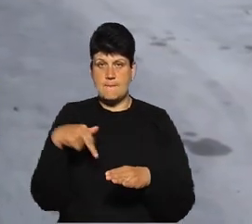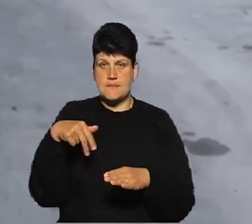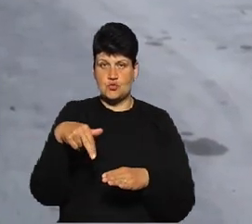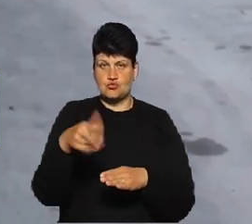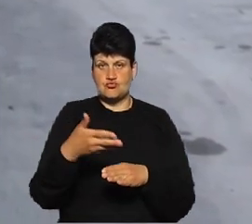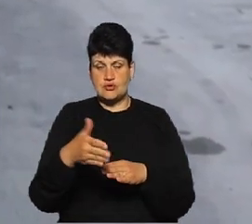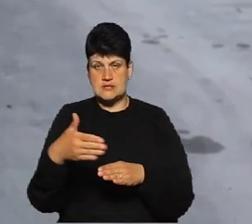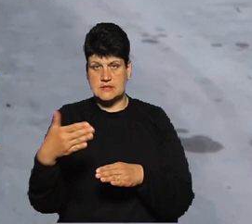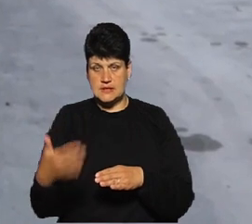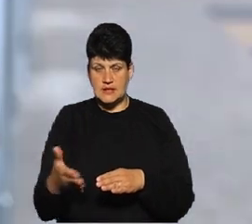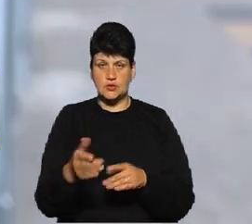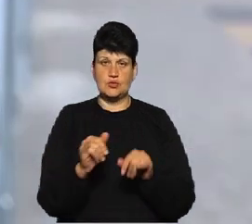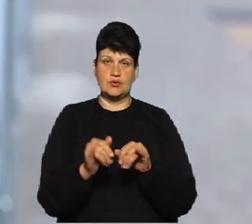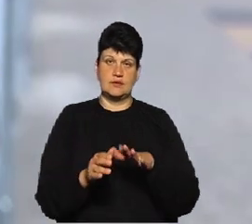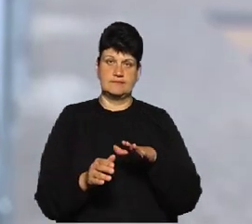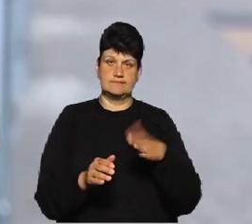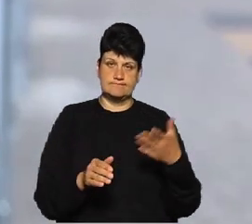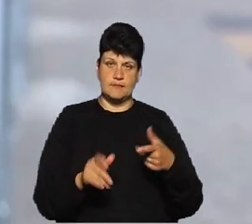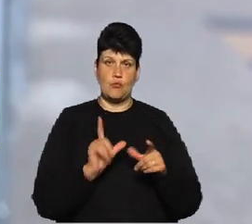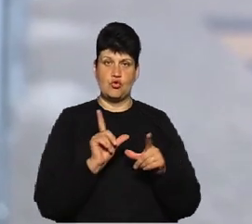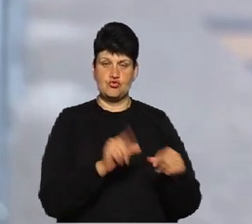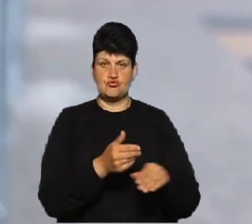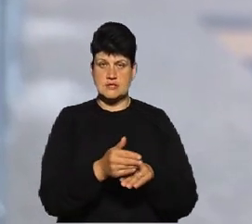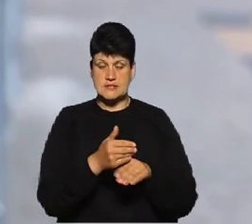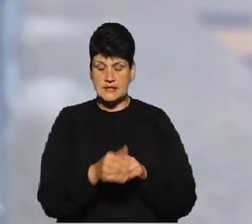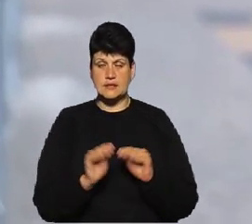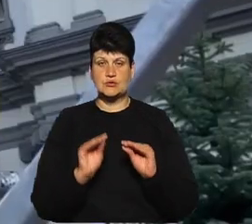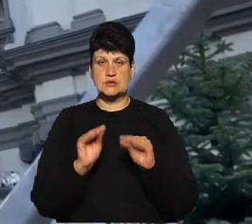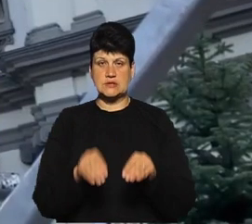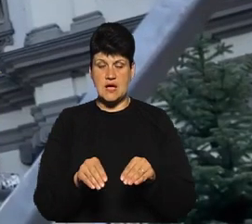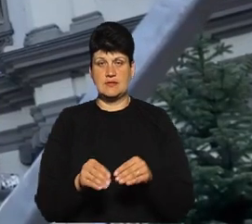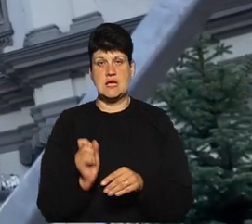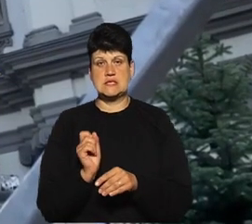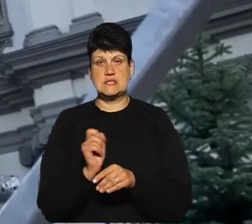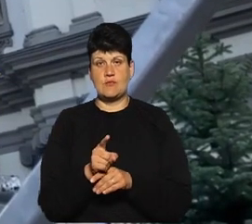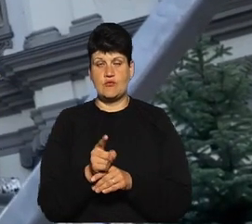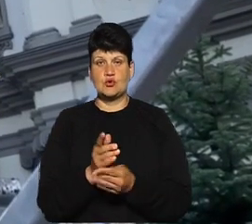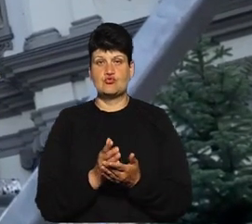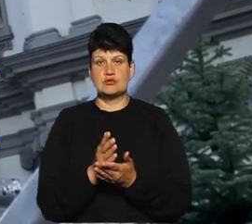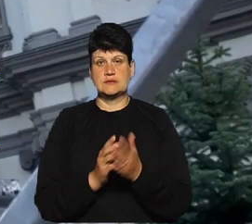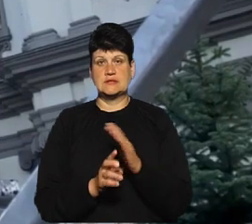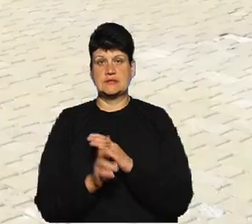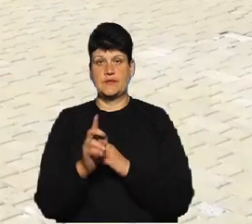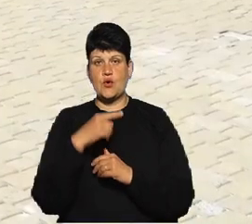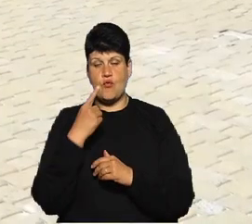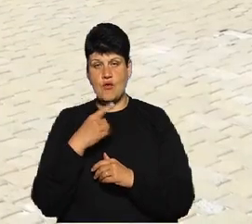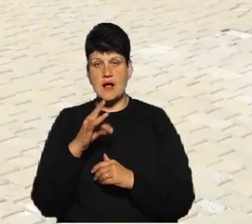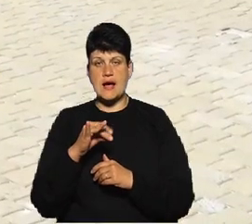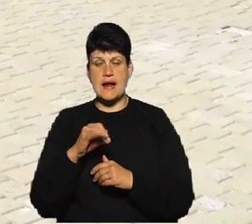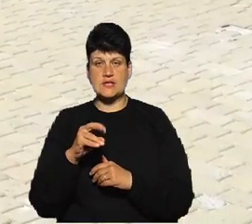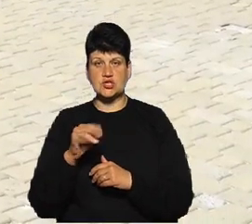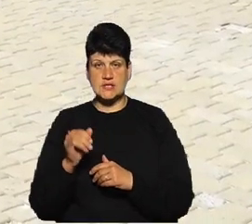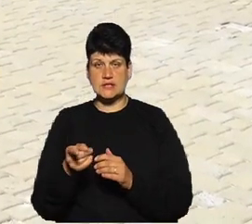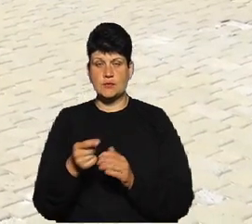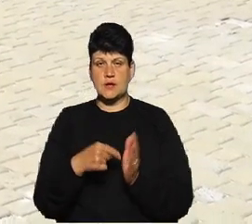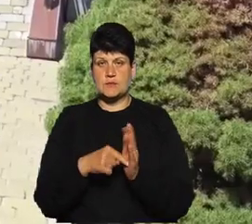Петра Конашевича Сагайдачного. Її встановили комунальники на замовлення служителів храму, каже речниця Тернопільської міськради